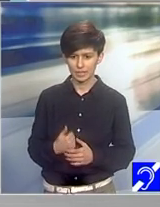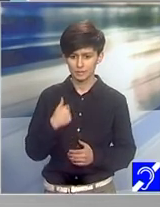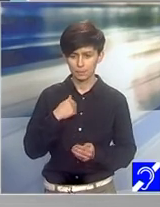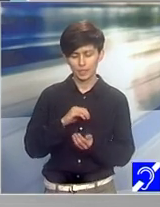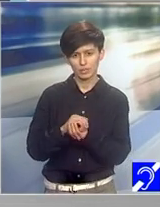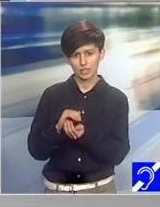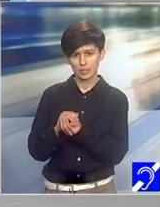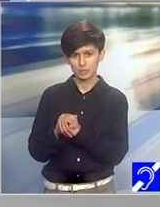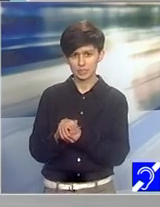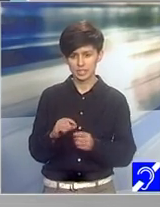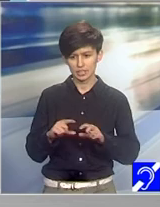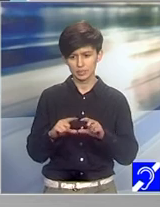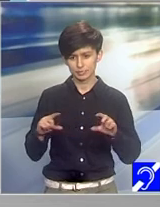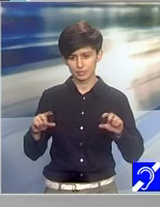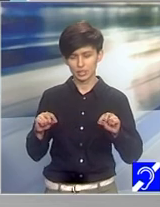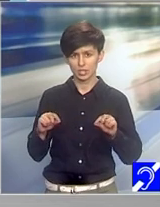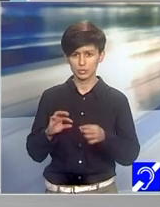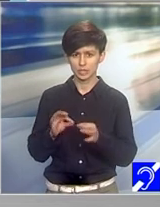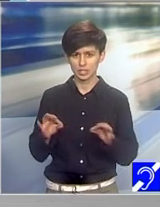un citat din